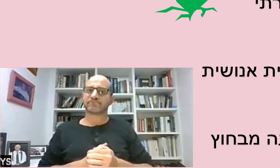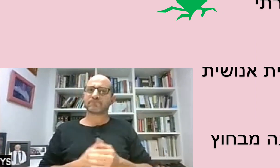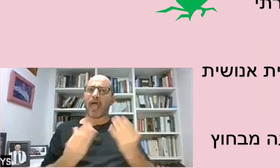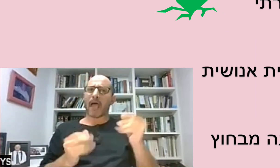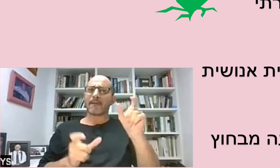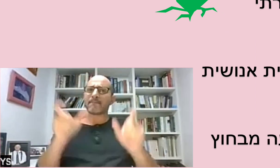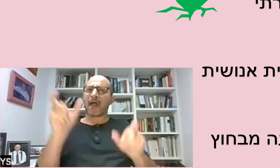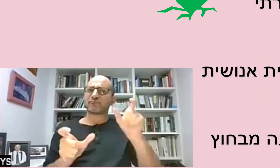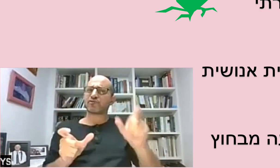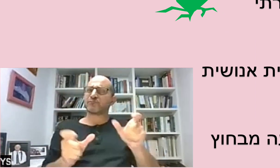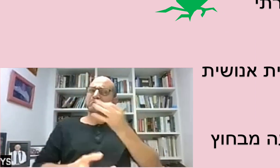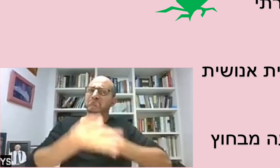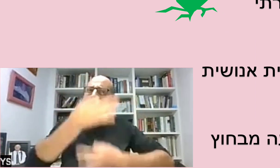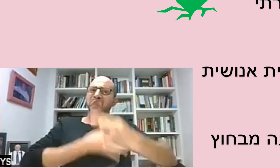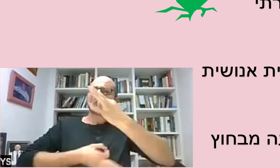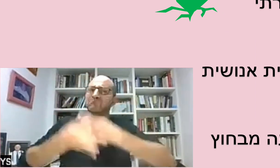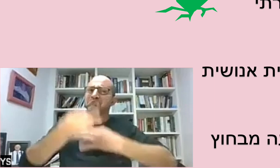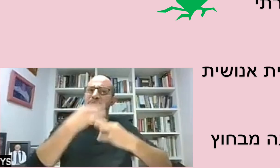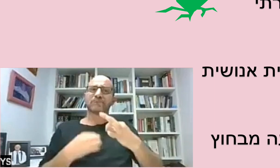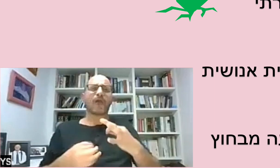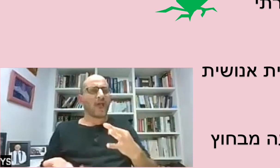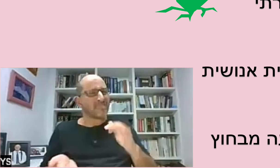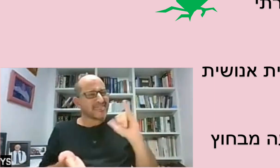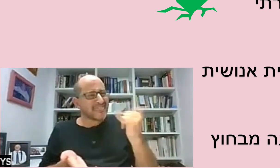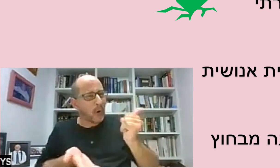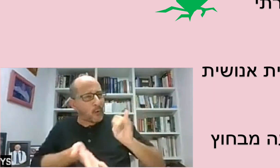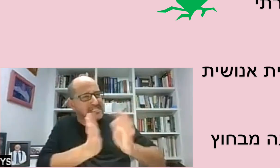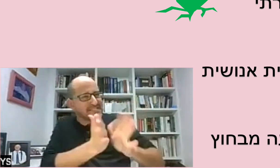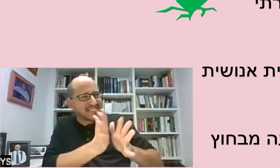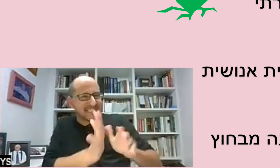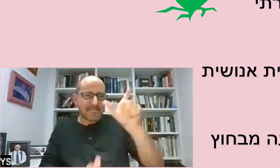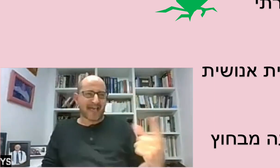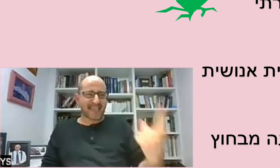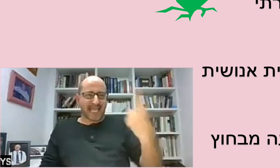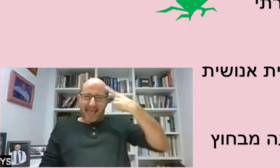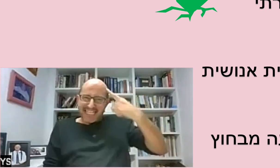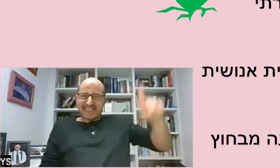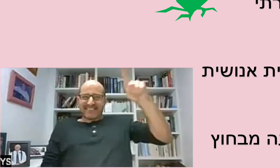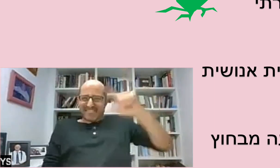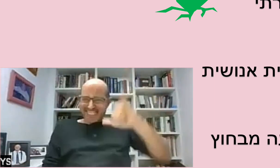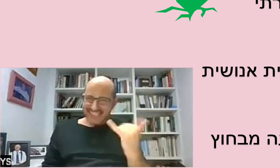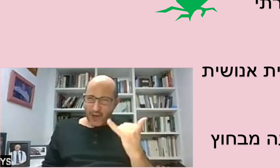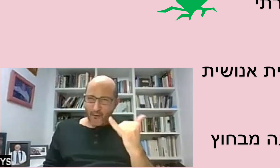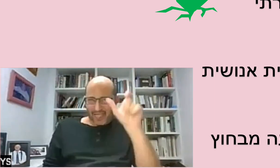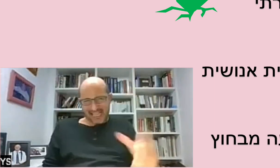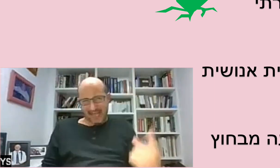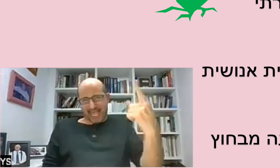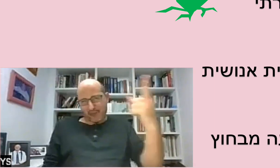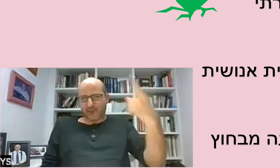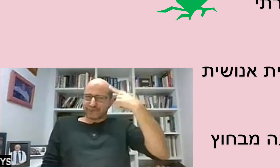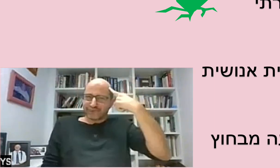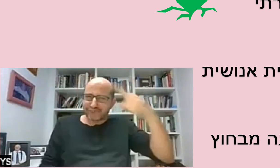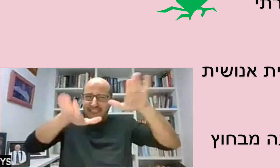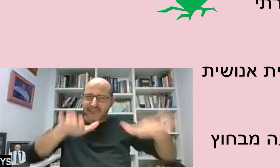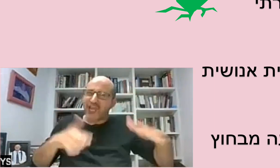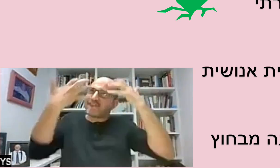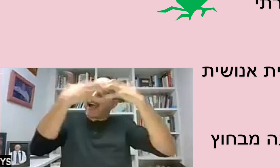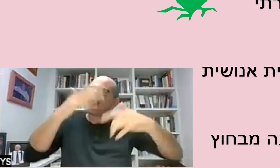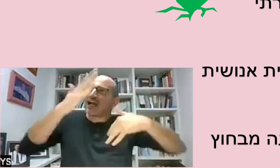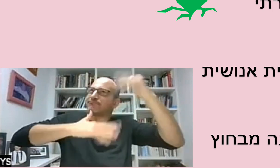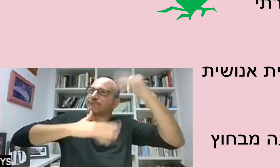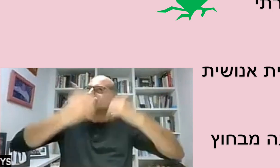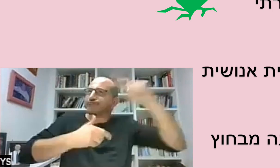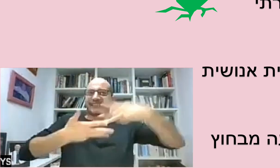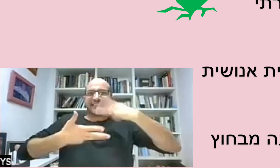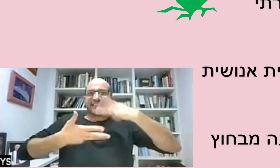הנושא הבא, הרבה מהאנשים שואלים, האם זה נכון שאדם אחד הוא זה שהמציא את כל הסימנים? הוא זה